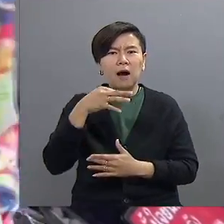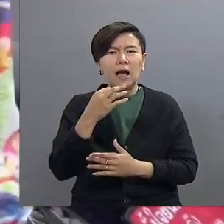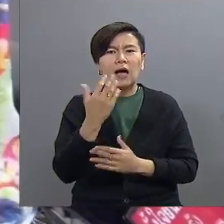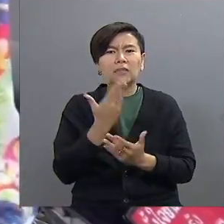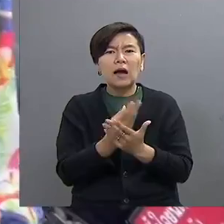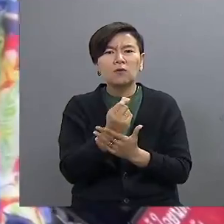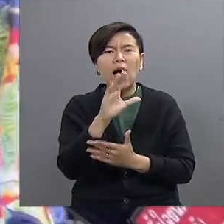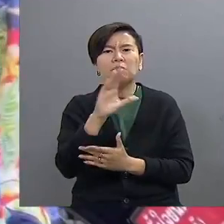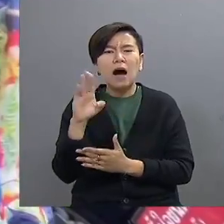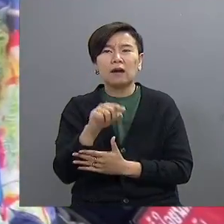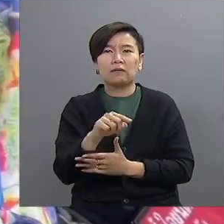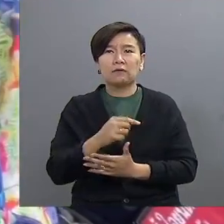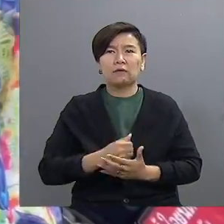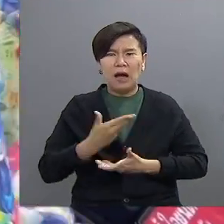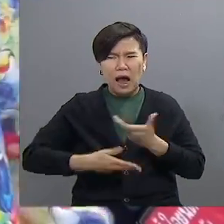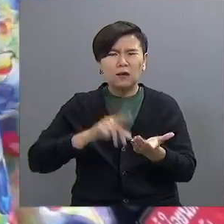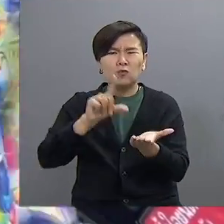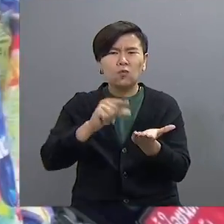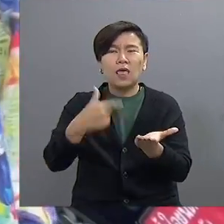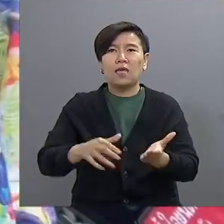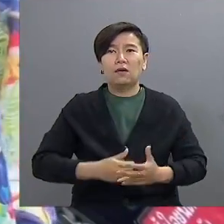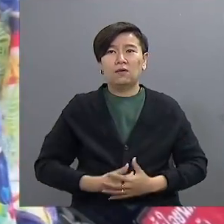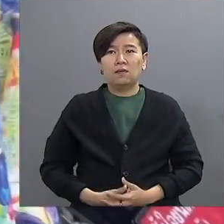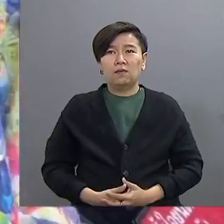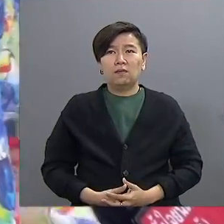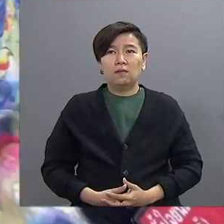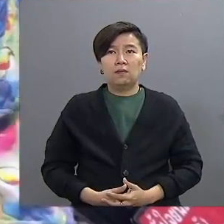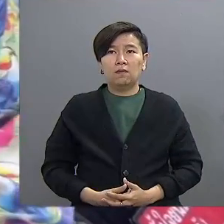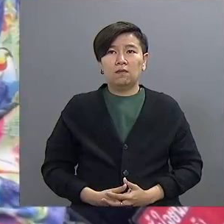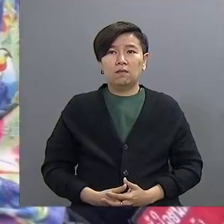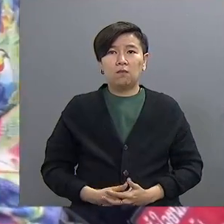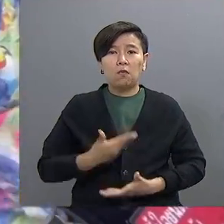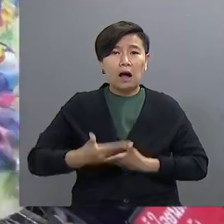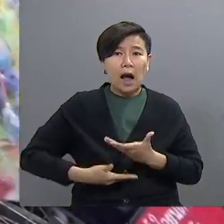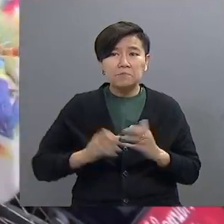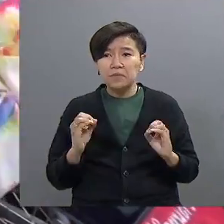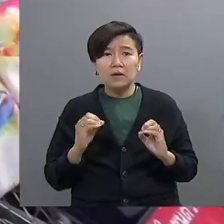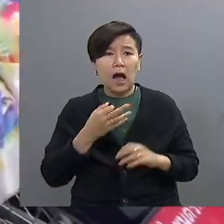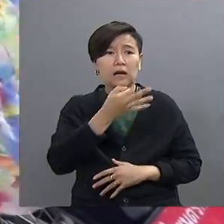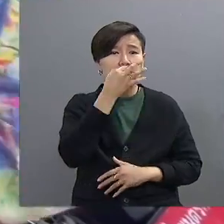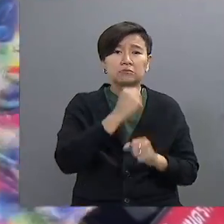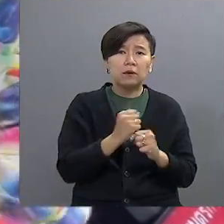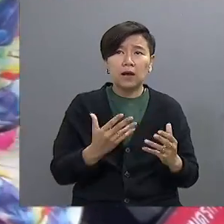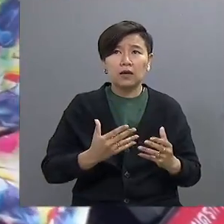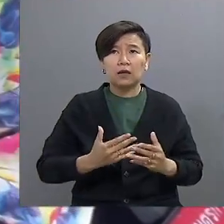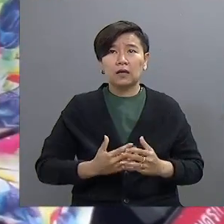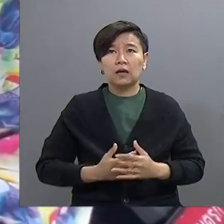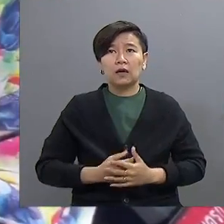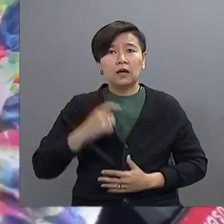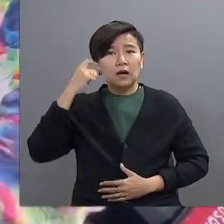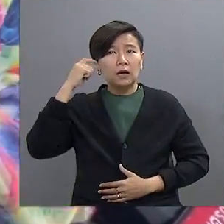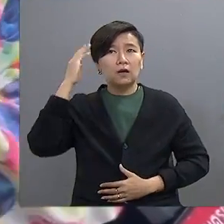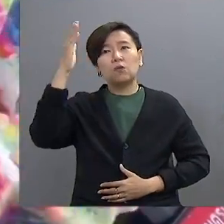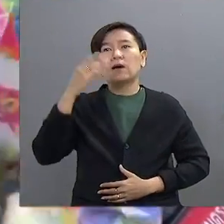นที่ตายซึ่งเราก็ต้องใกล้ของไม่ใกล้เราก็ไม่รู้อยู่ทำไมเลยแต่ว่านี่ยังคิดไว้แล้วว่าต่อไปยังถ้าว่า2ใบยังถ้ามันขึ้น